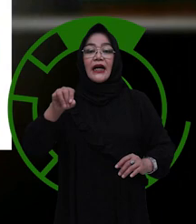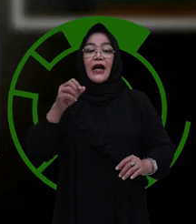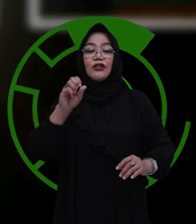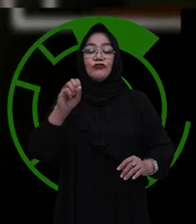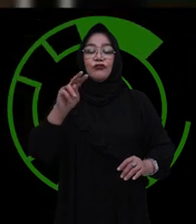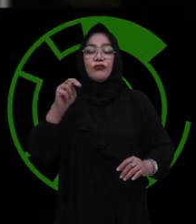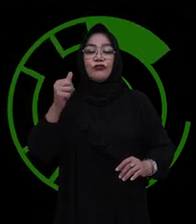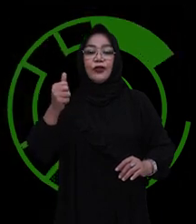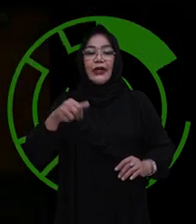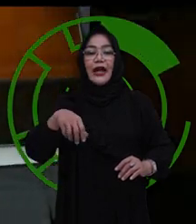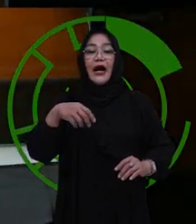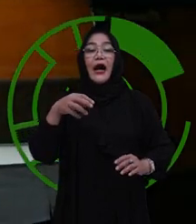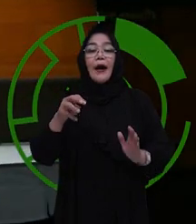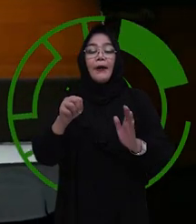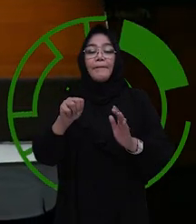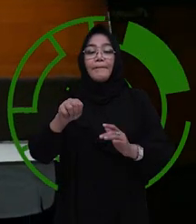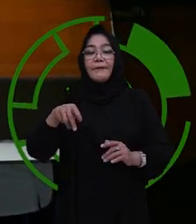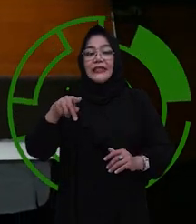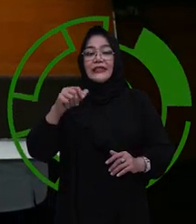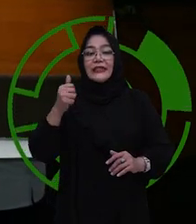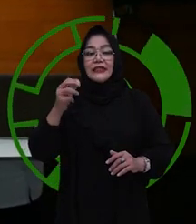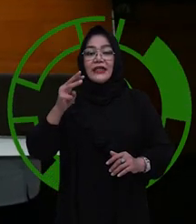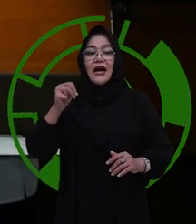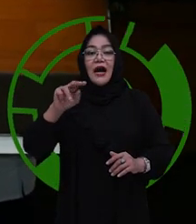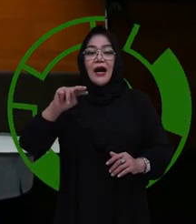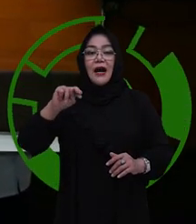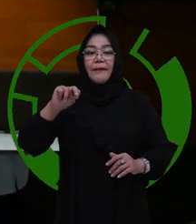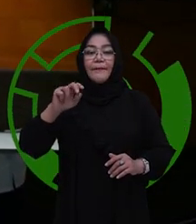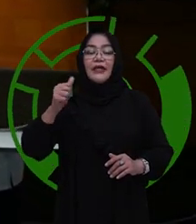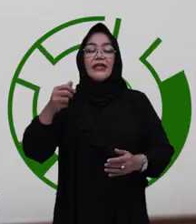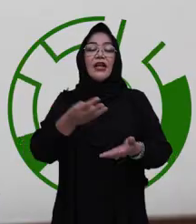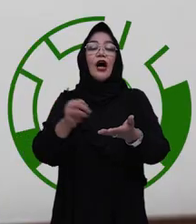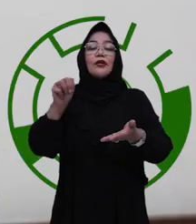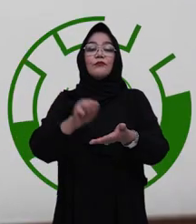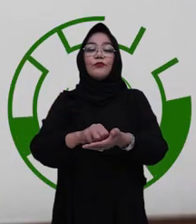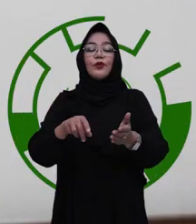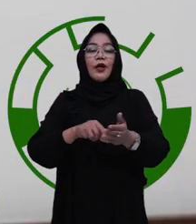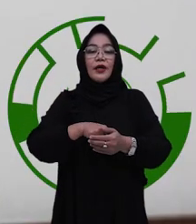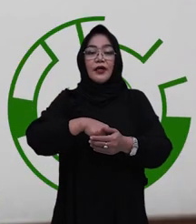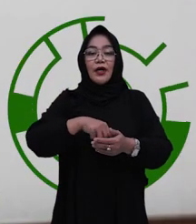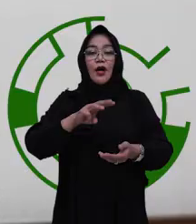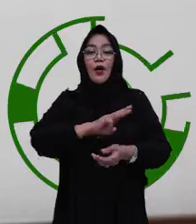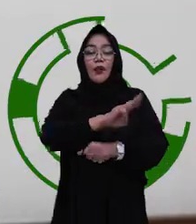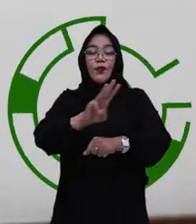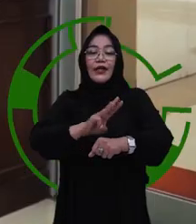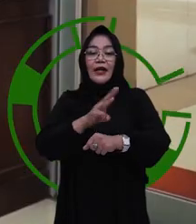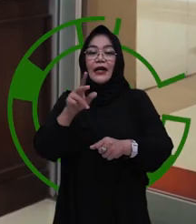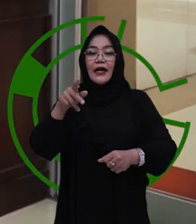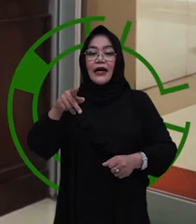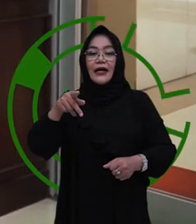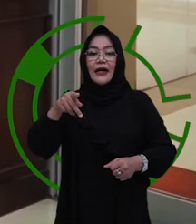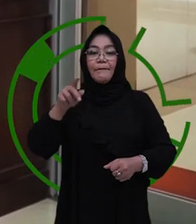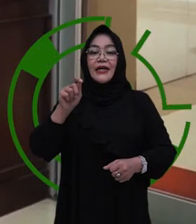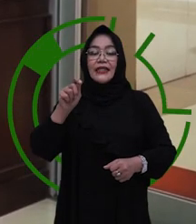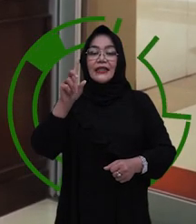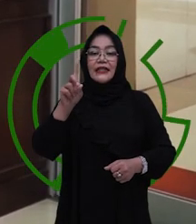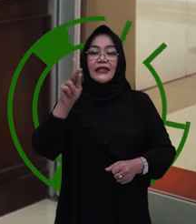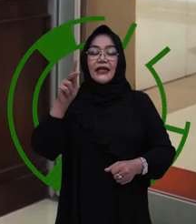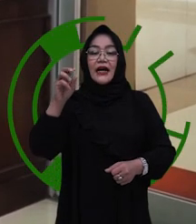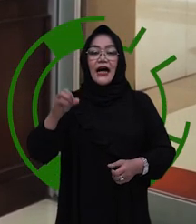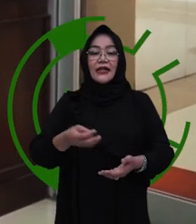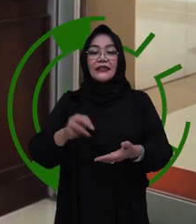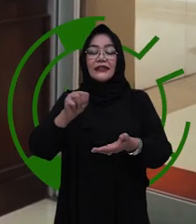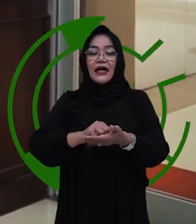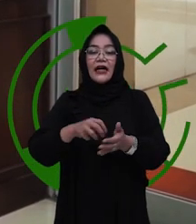dan akreditasi penjaminan mutu ke Pengadilan Negeri Sewilayah PT DKI Jakarta. Semoga dengan